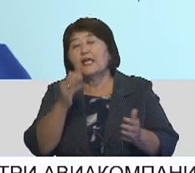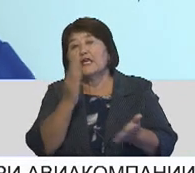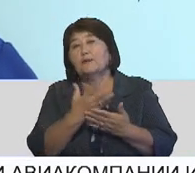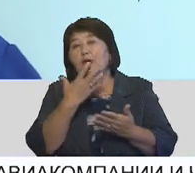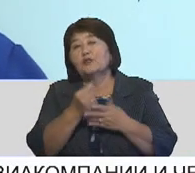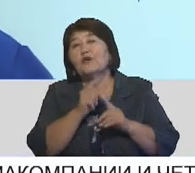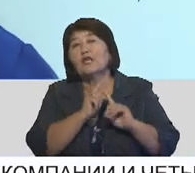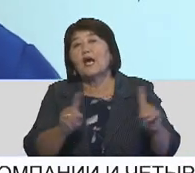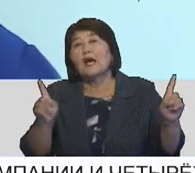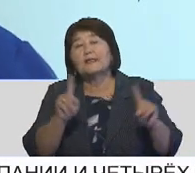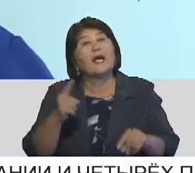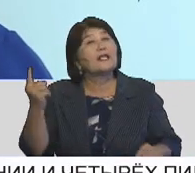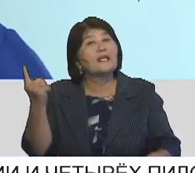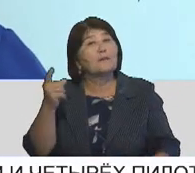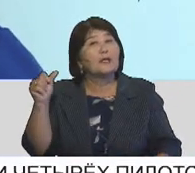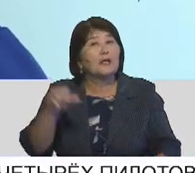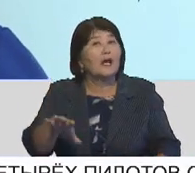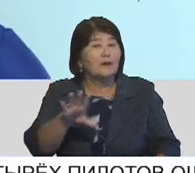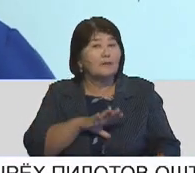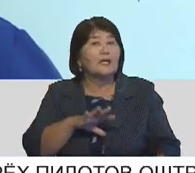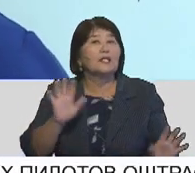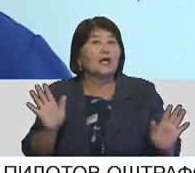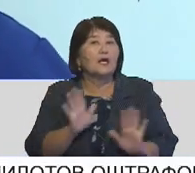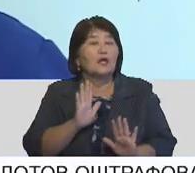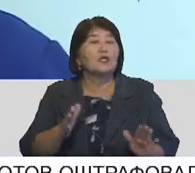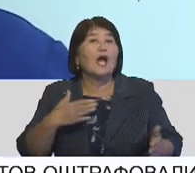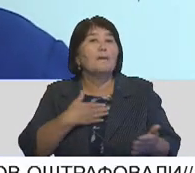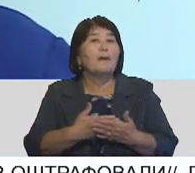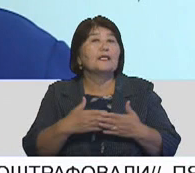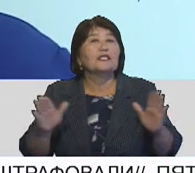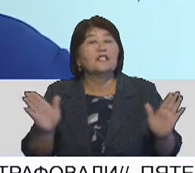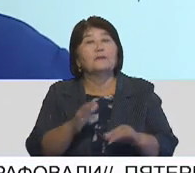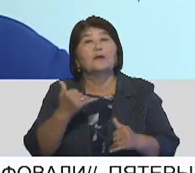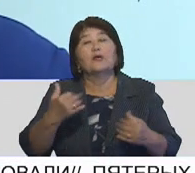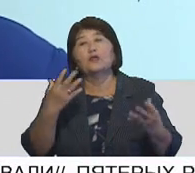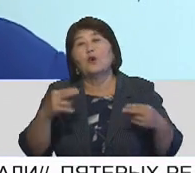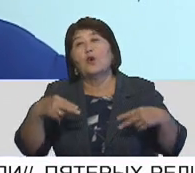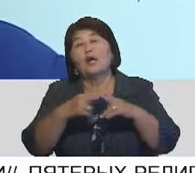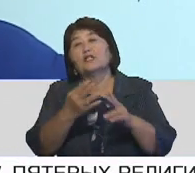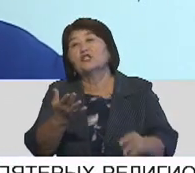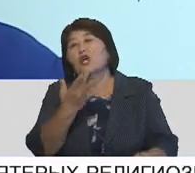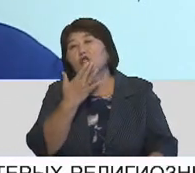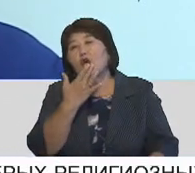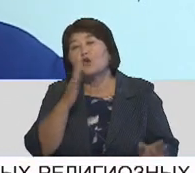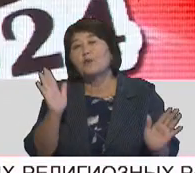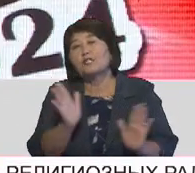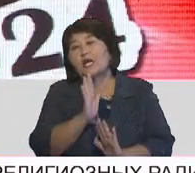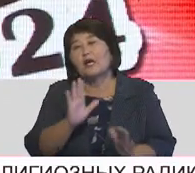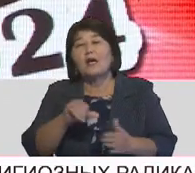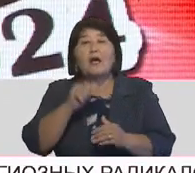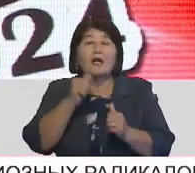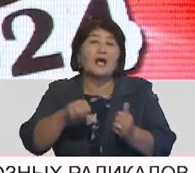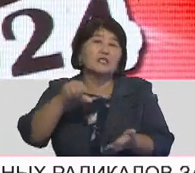свои особенности. На первой неделе были исполнены патриотические песни ко дню Астаны, потом зарубежные композиции.